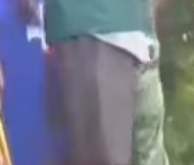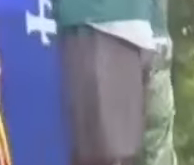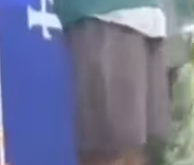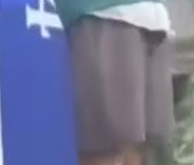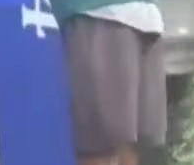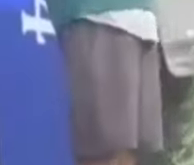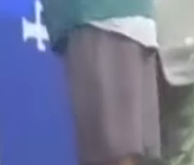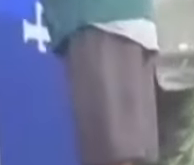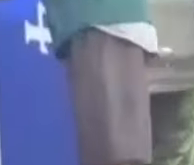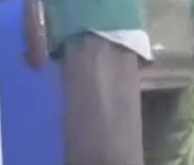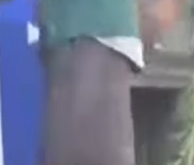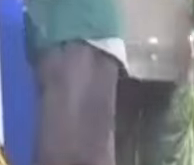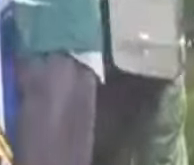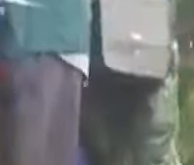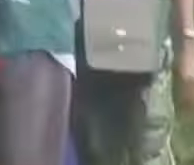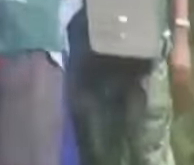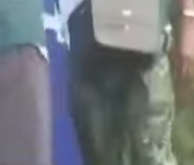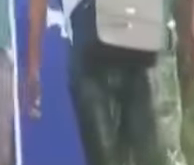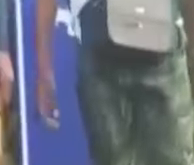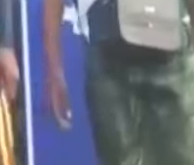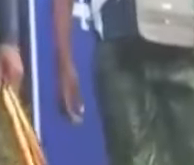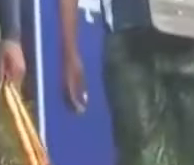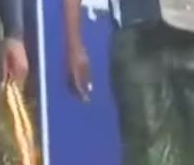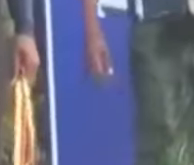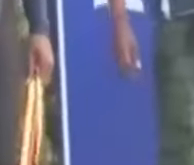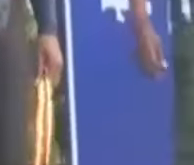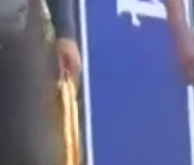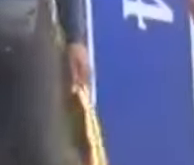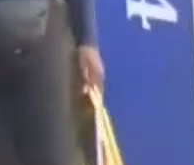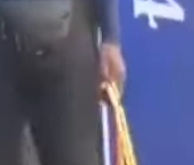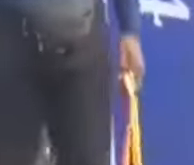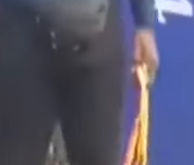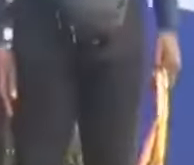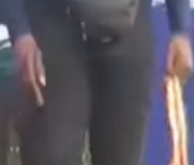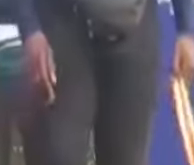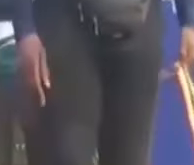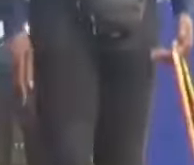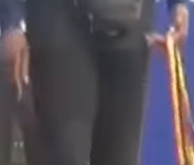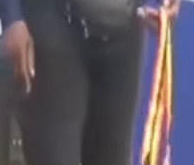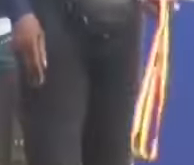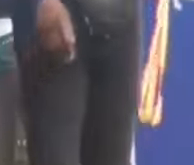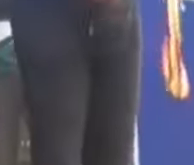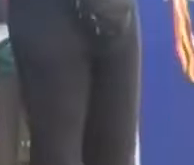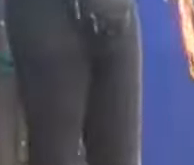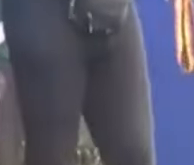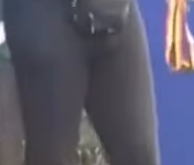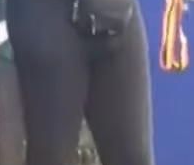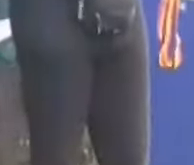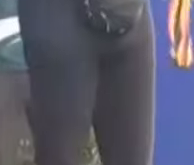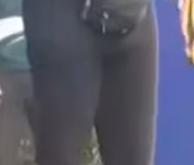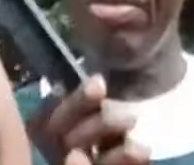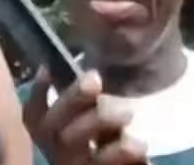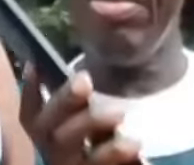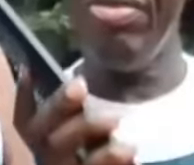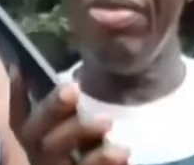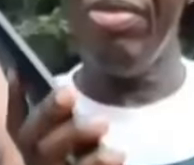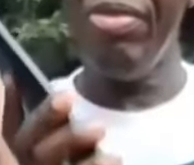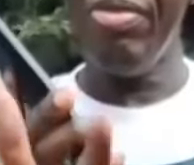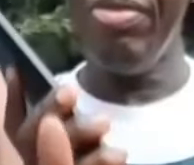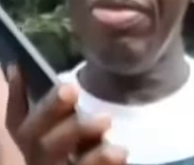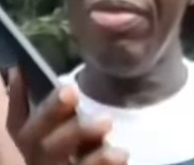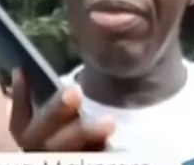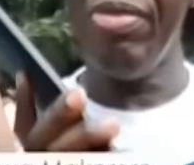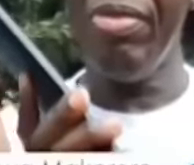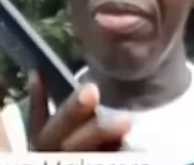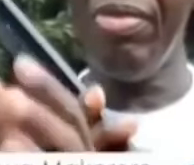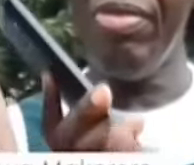Amyuka Kyasala wa Makerere University Barnabas Nawangwe asiimye abantu abajjumbidde emisinde gino. Tuli basanyufu nti abantu baze mu bungi,